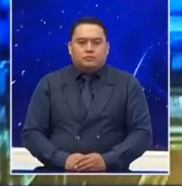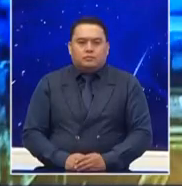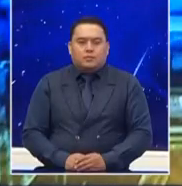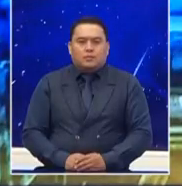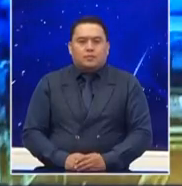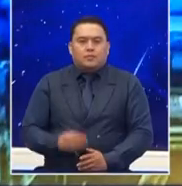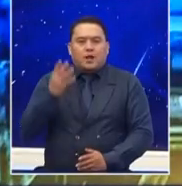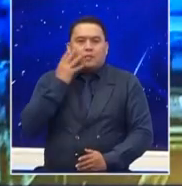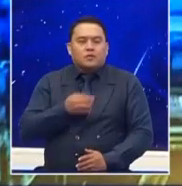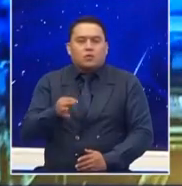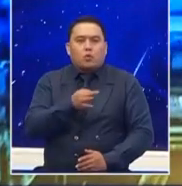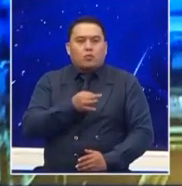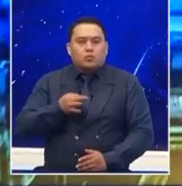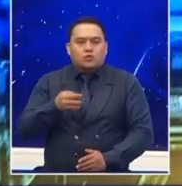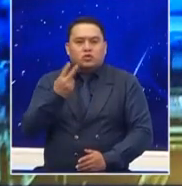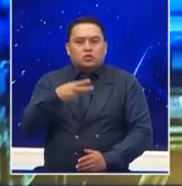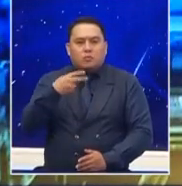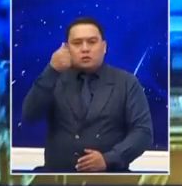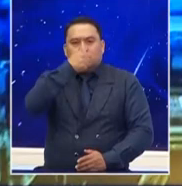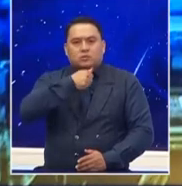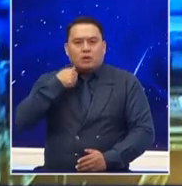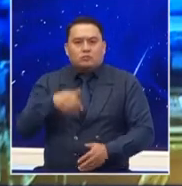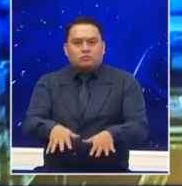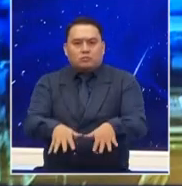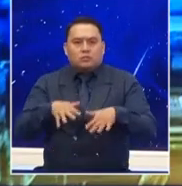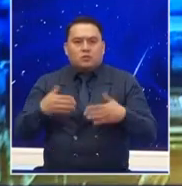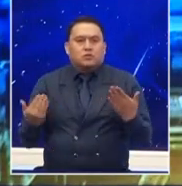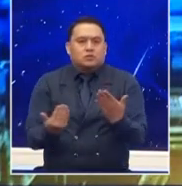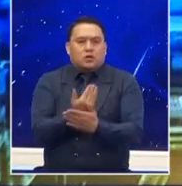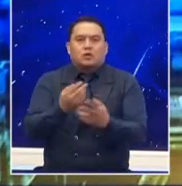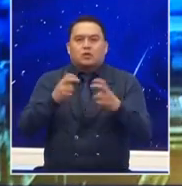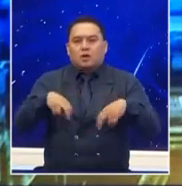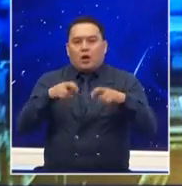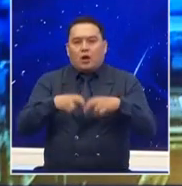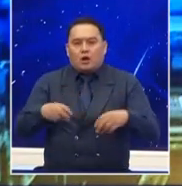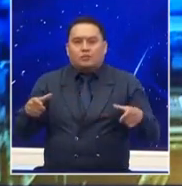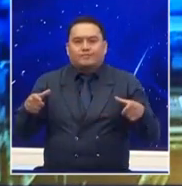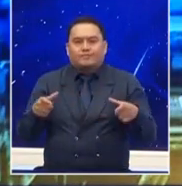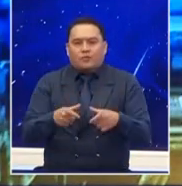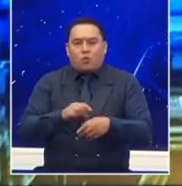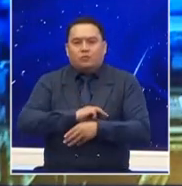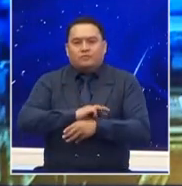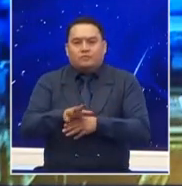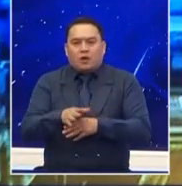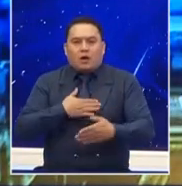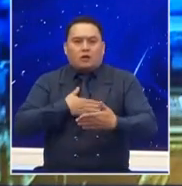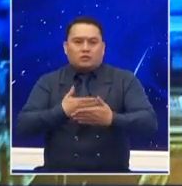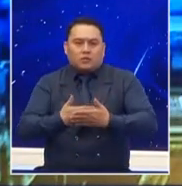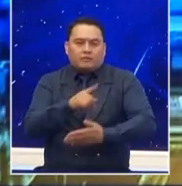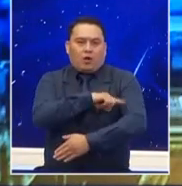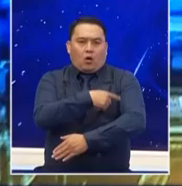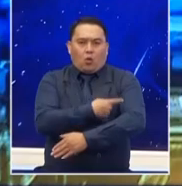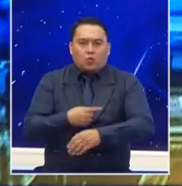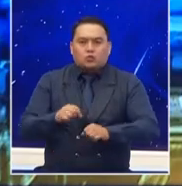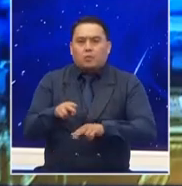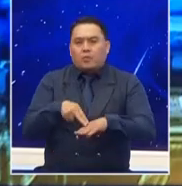Облыстың 2020 жылғы бюджеті мәслихат сессиясында қайта қаралды. COVID-19 індетімен күресте белсенді дәрігерлер мен құқық